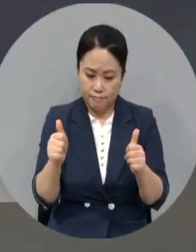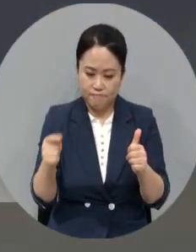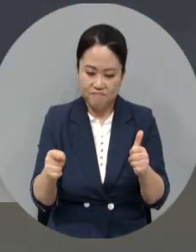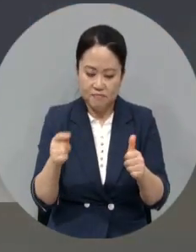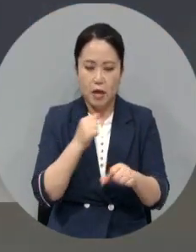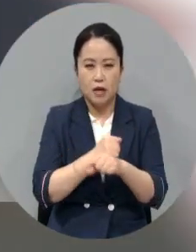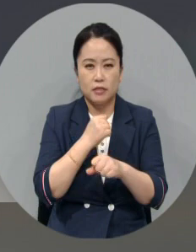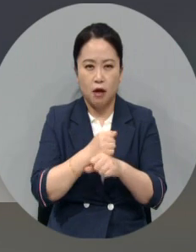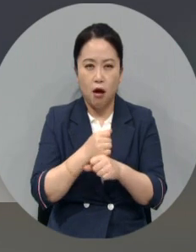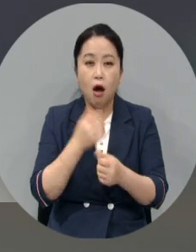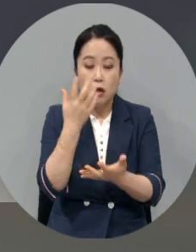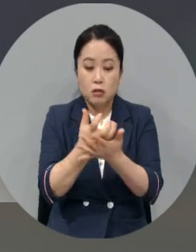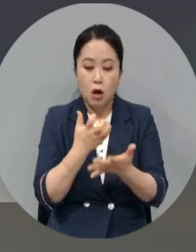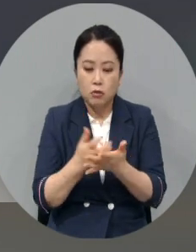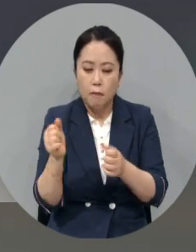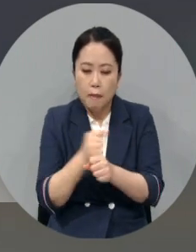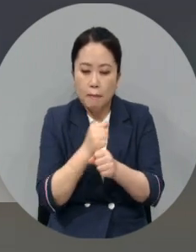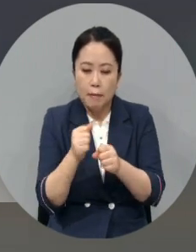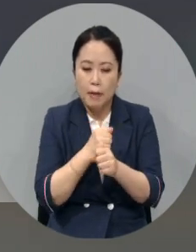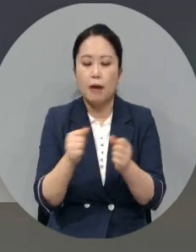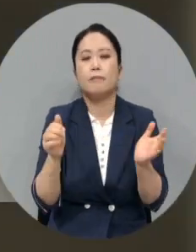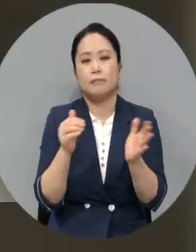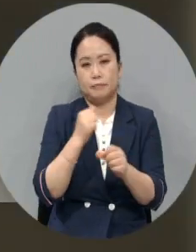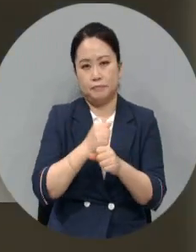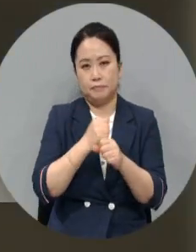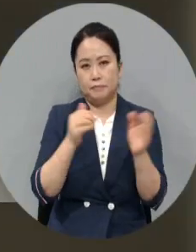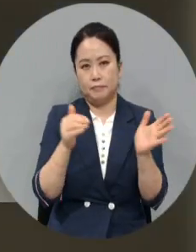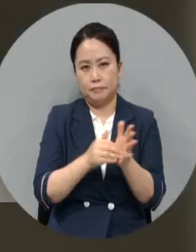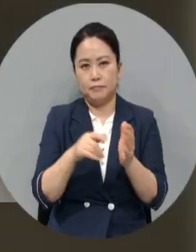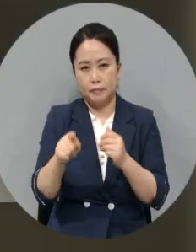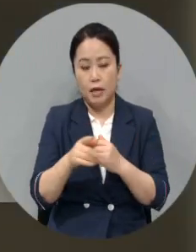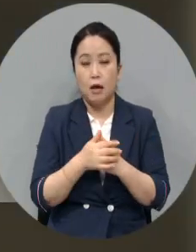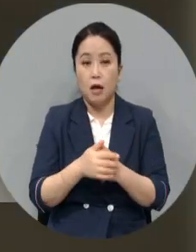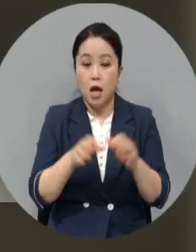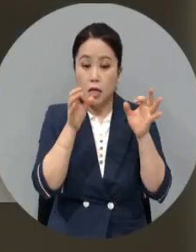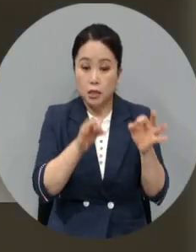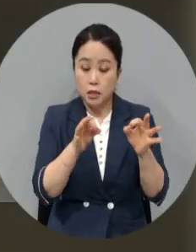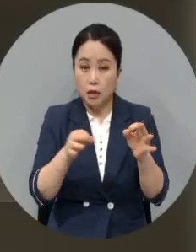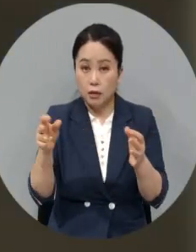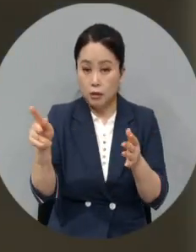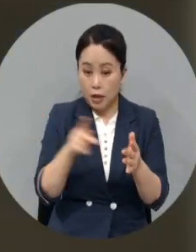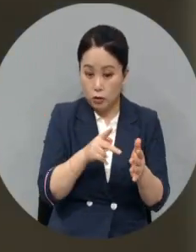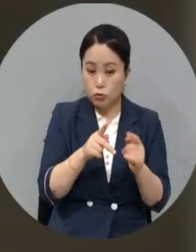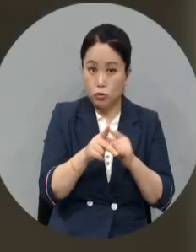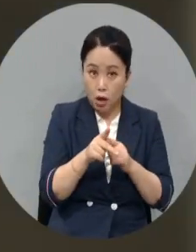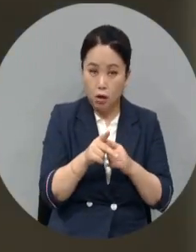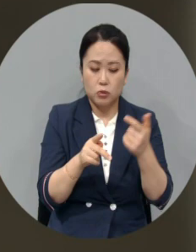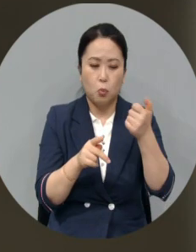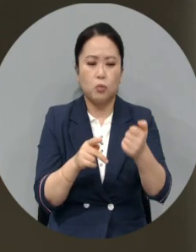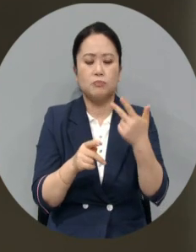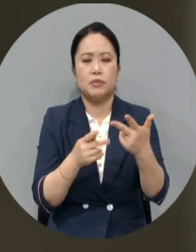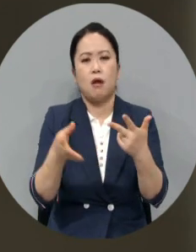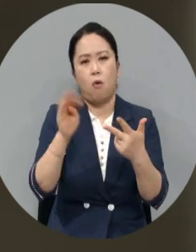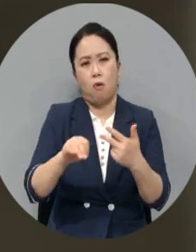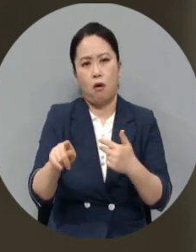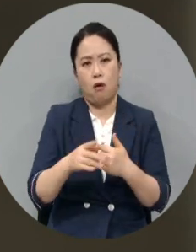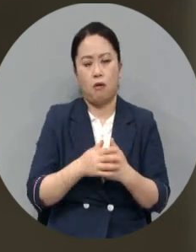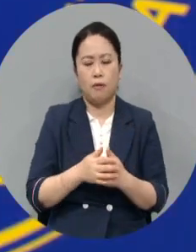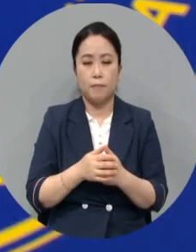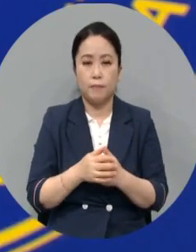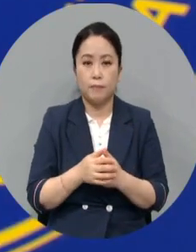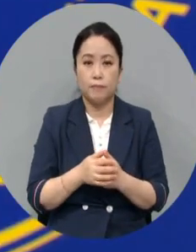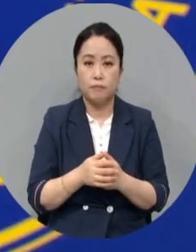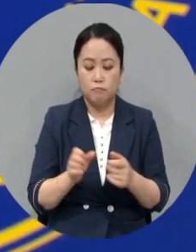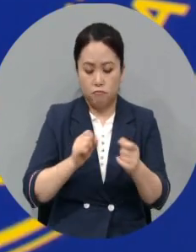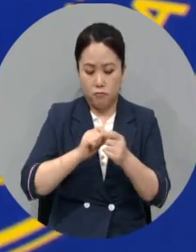제출했습니다. 이런 식으로 시중은행 등 금융기관에서 빼돌린 전세 대출금이 57억 원에 이릅니다.